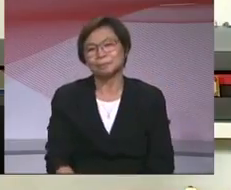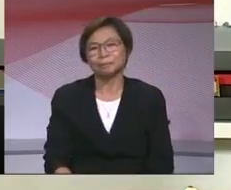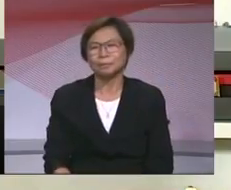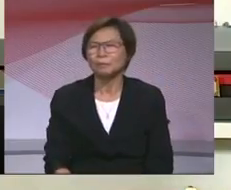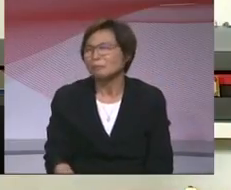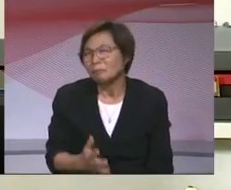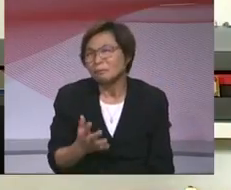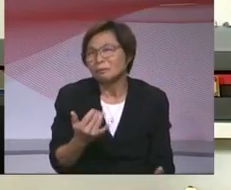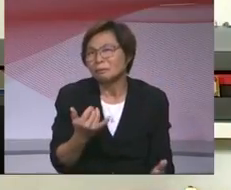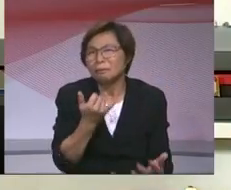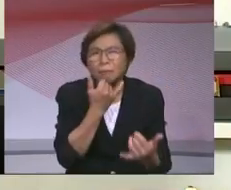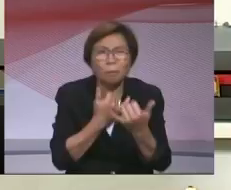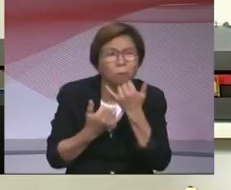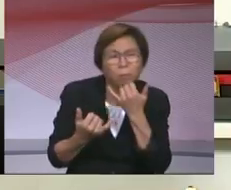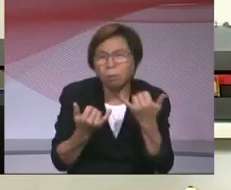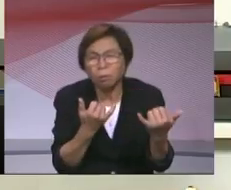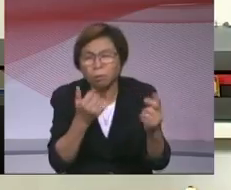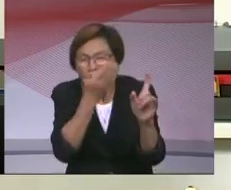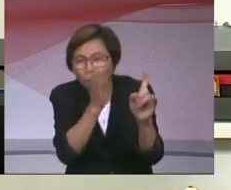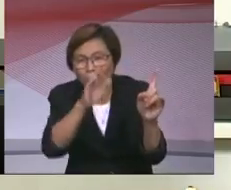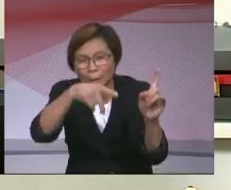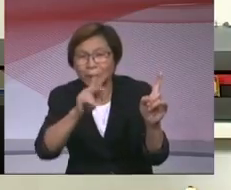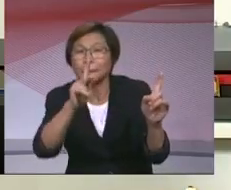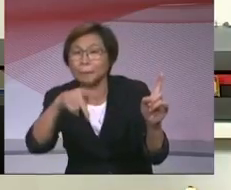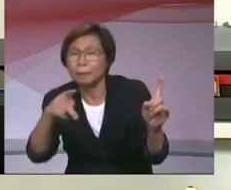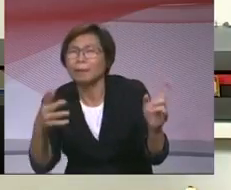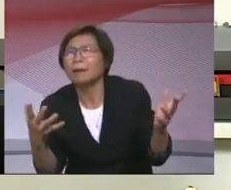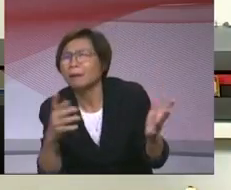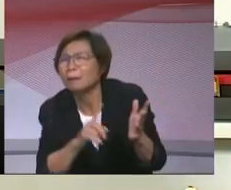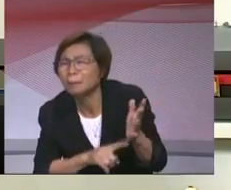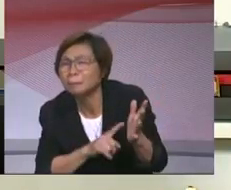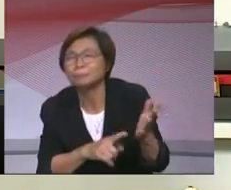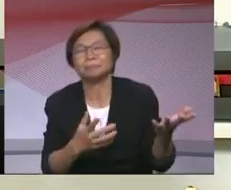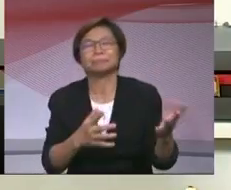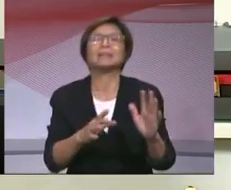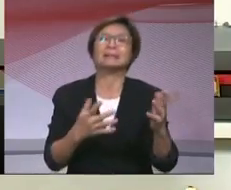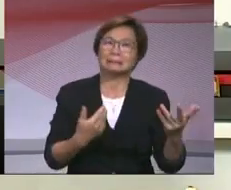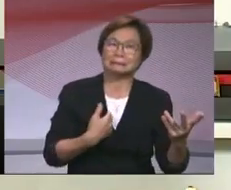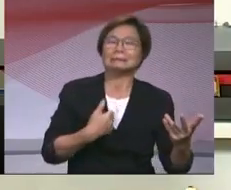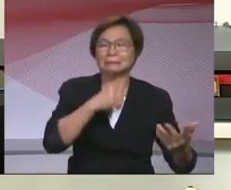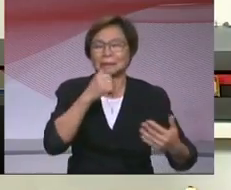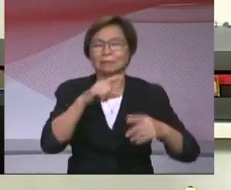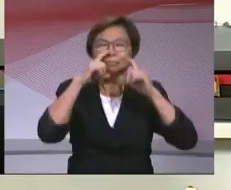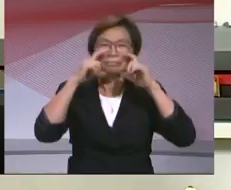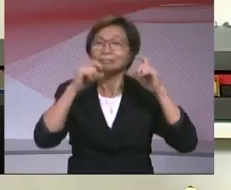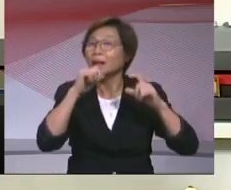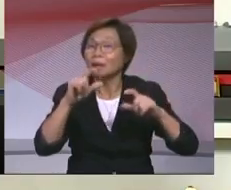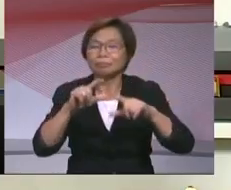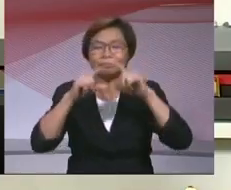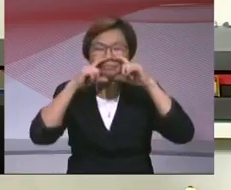Antara kesalahan engkar arahan PKPP termasuklah tidak memakai pelitup